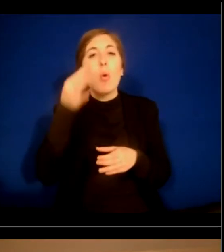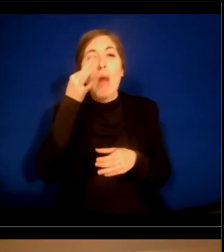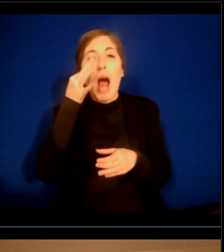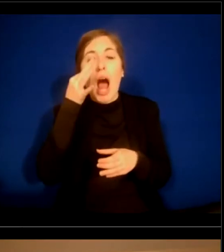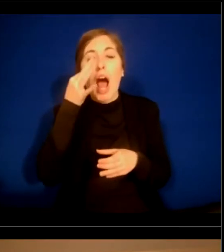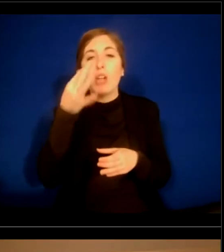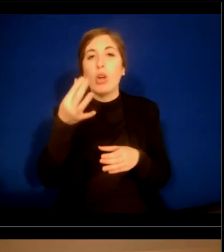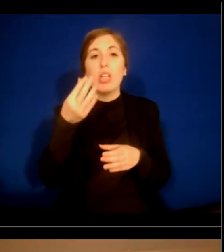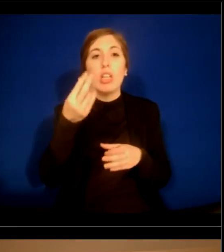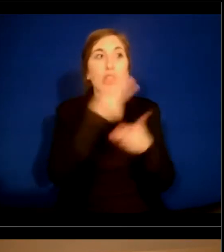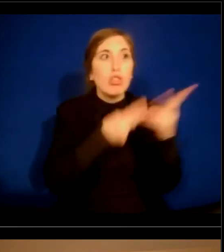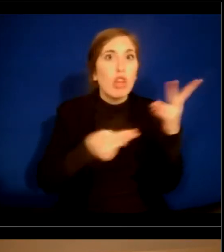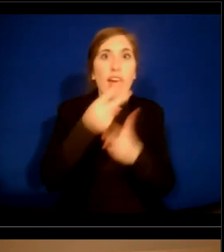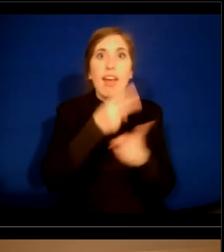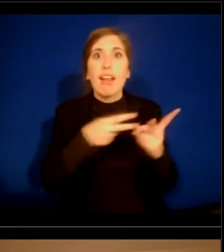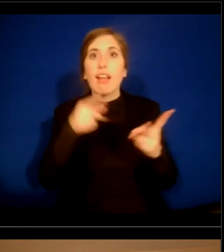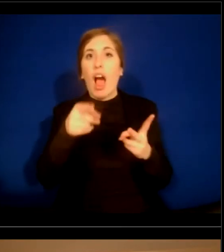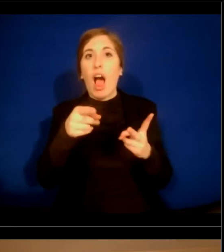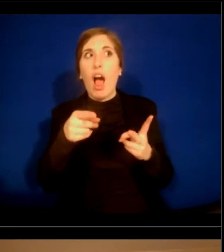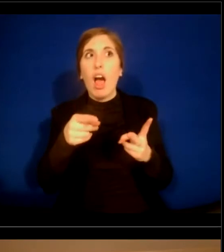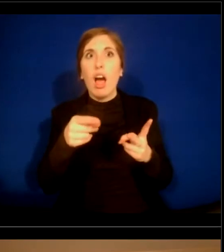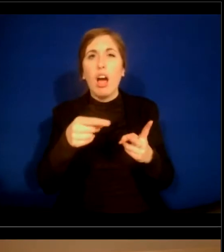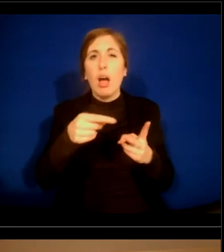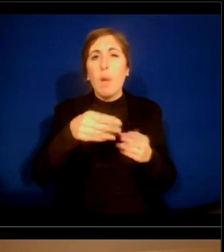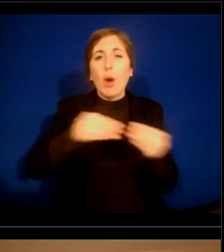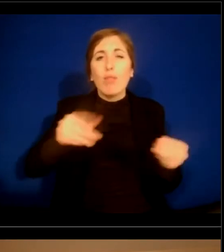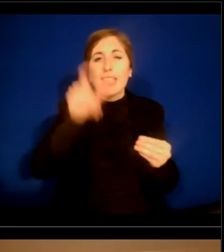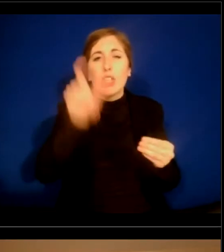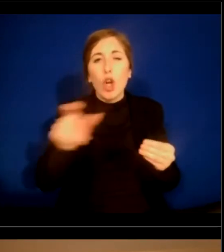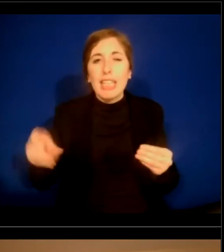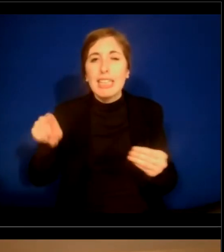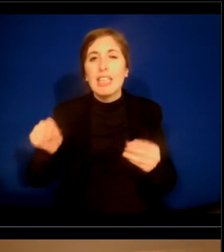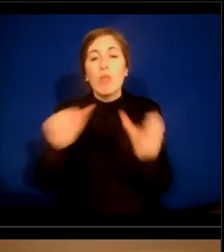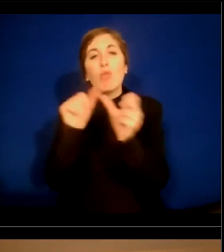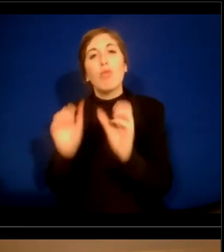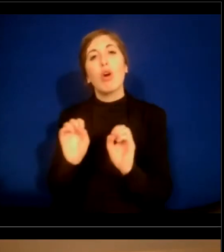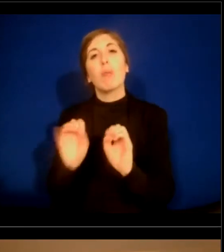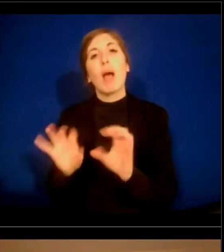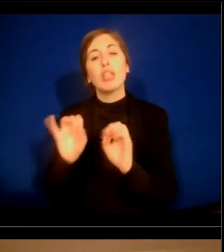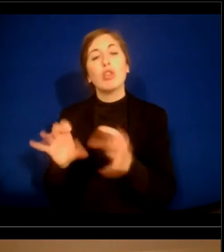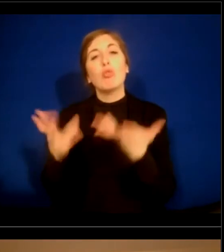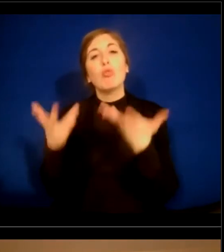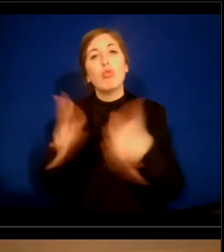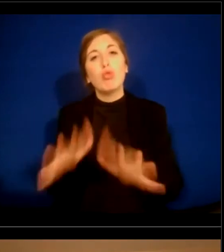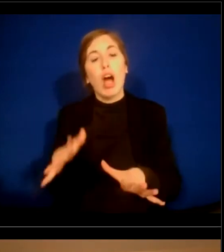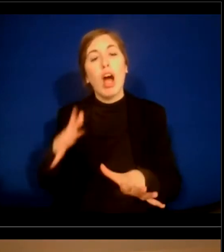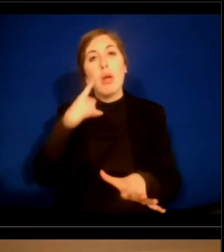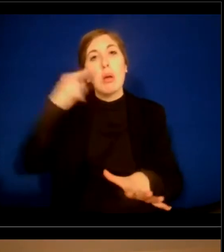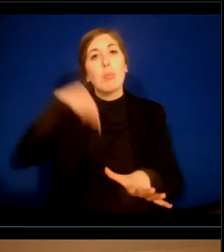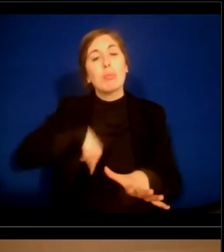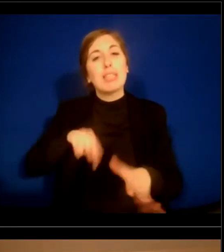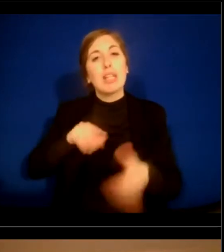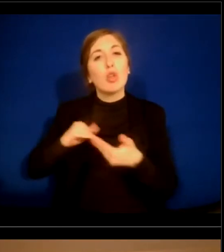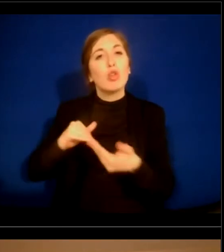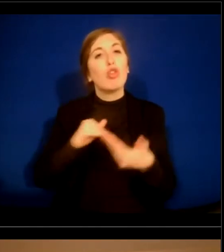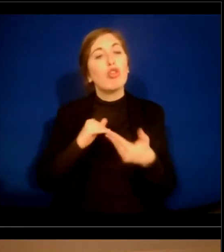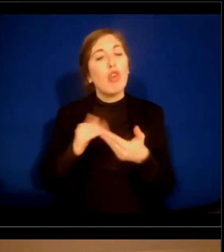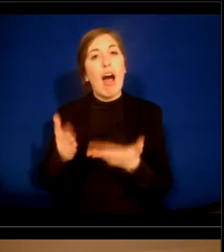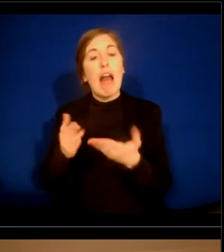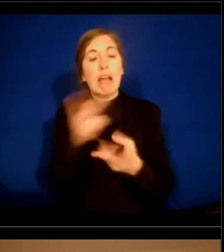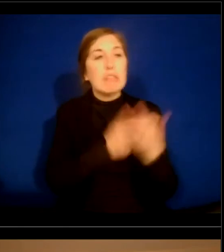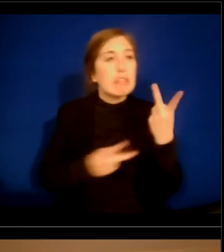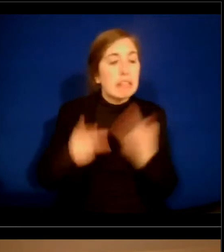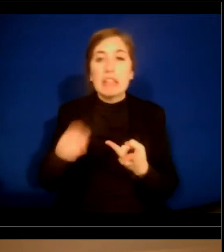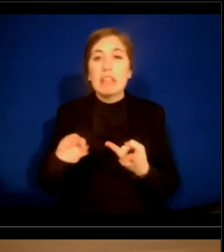formato su salute mentale e psicosociale in generale. Quindi nello specifico, ecco, le attività